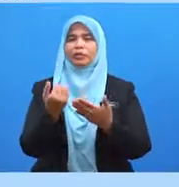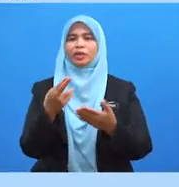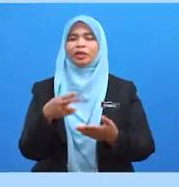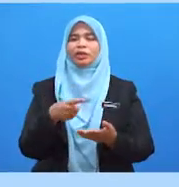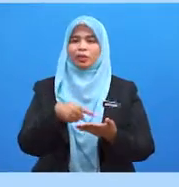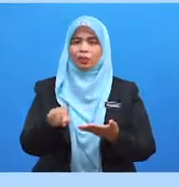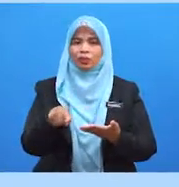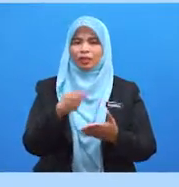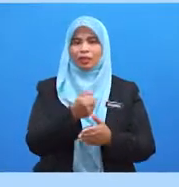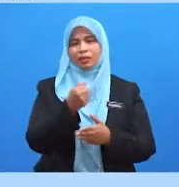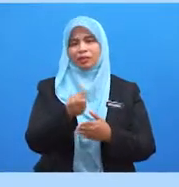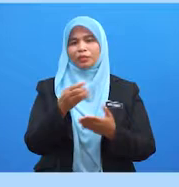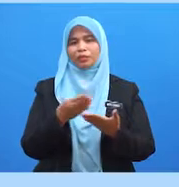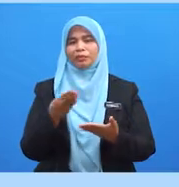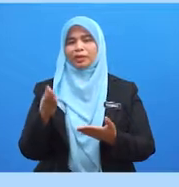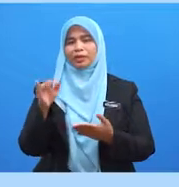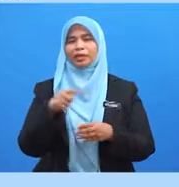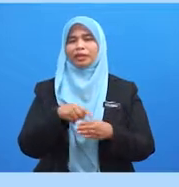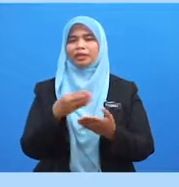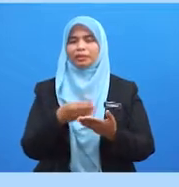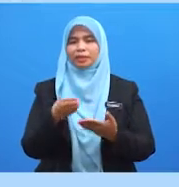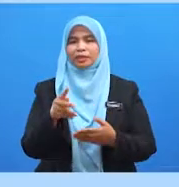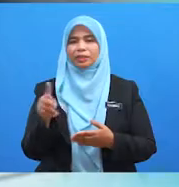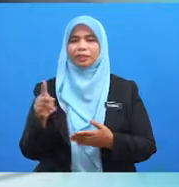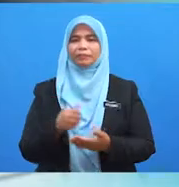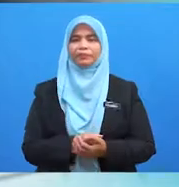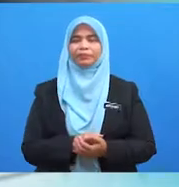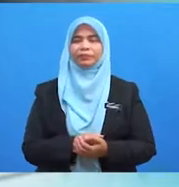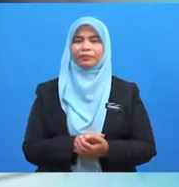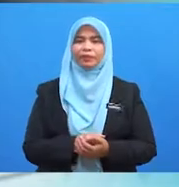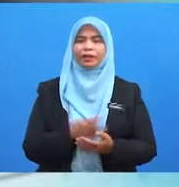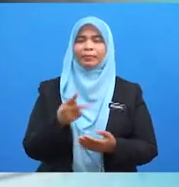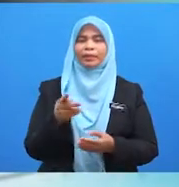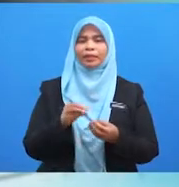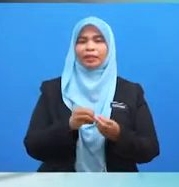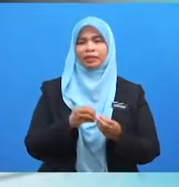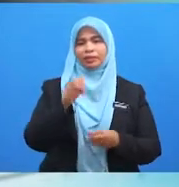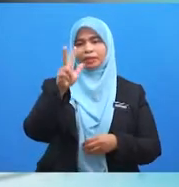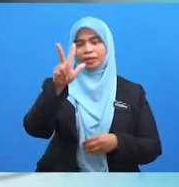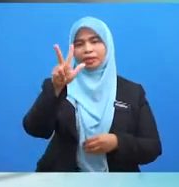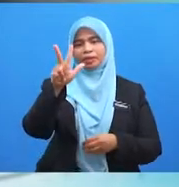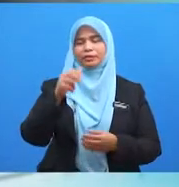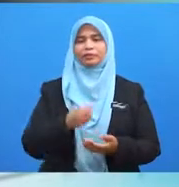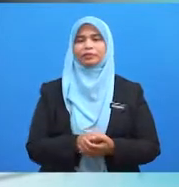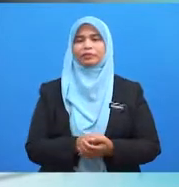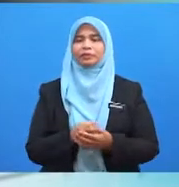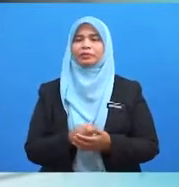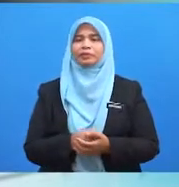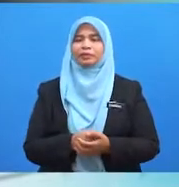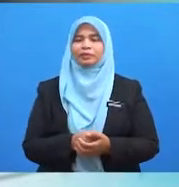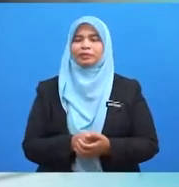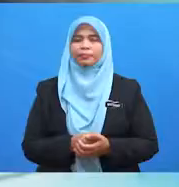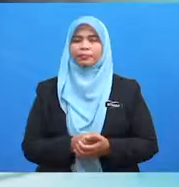atas barangan yang dibekalkan. Perkara ketiga yang perlu ada dalam rancangan